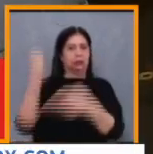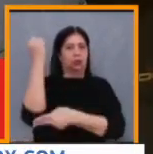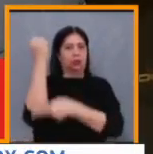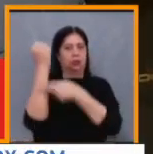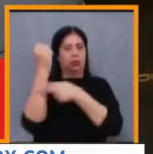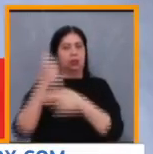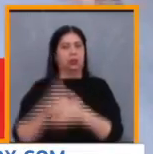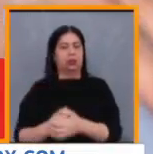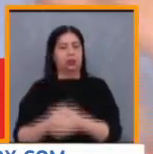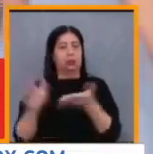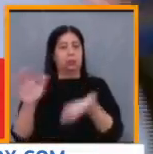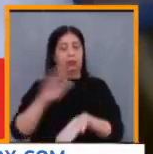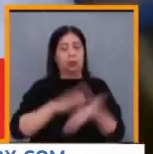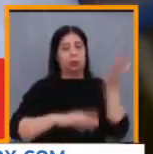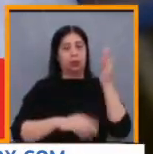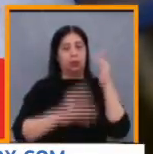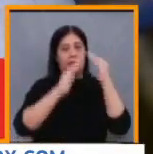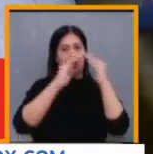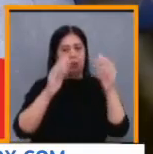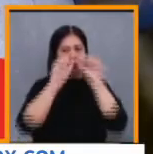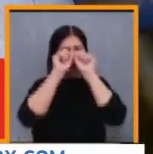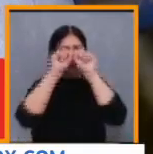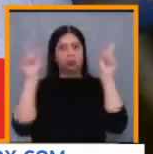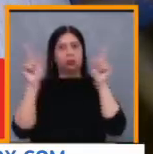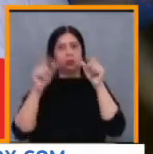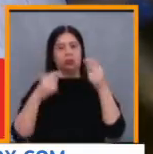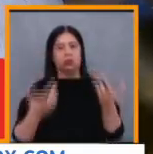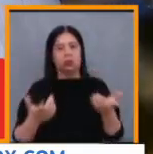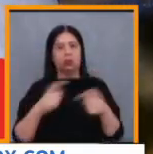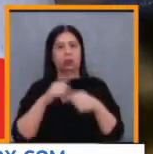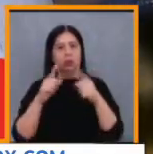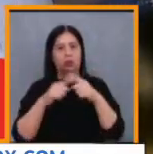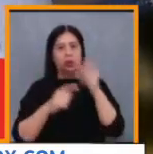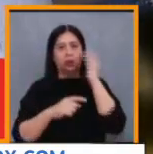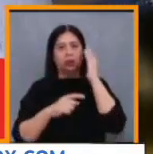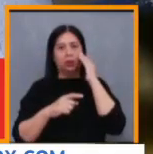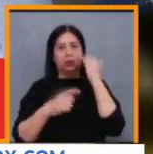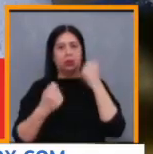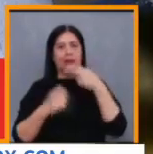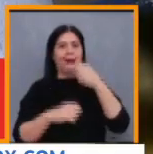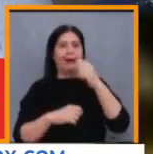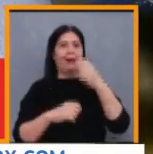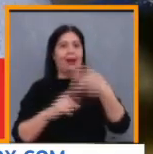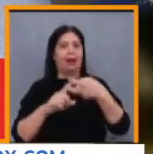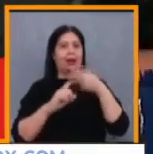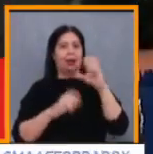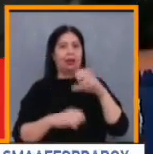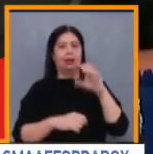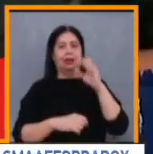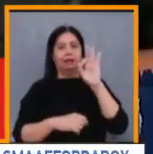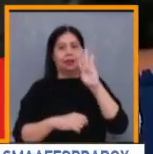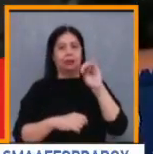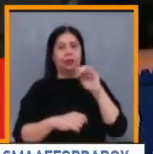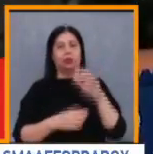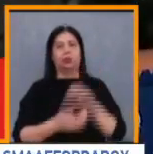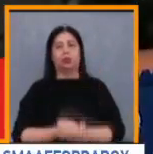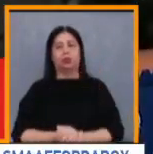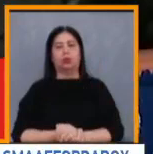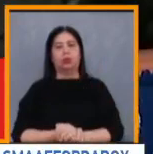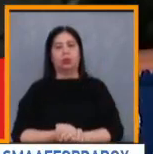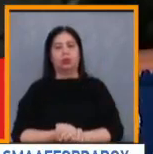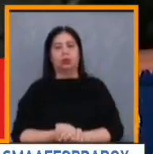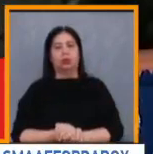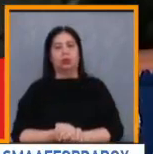sa bahay, laking gulat na lang daw niya nang malamang hinak na pala ng suspect ang kanyang Facebook account. Nung una